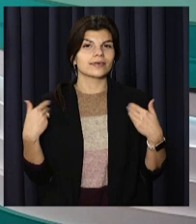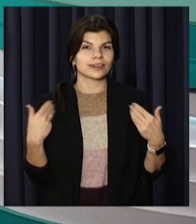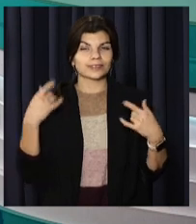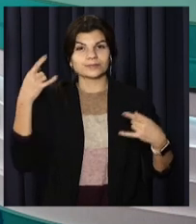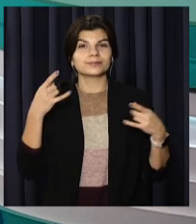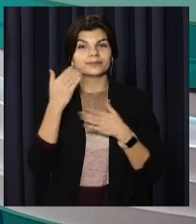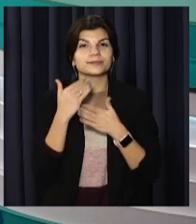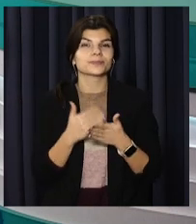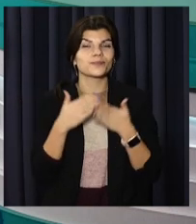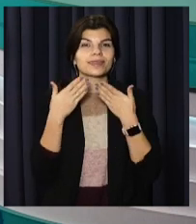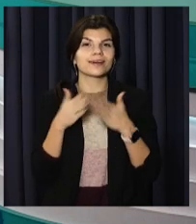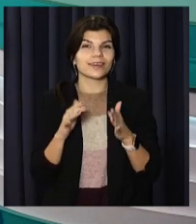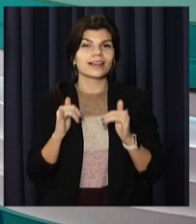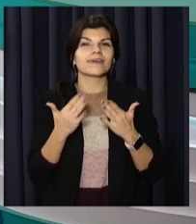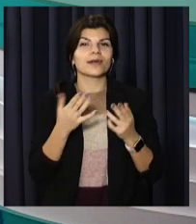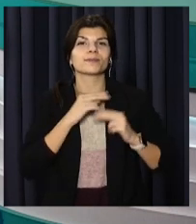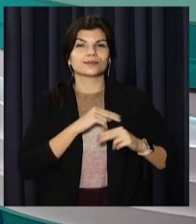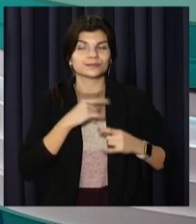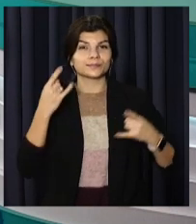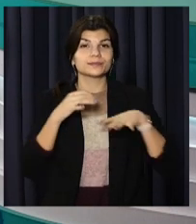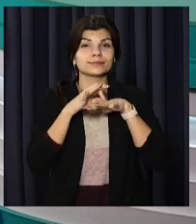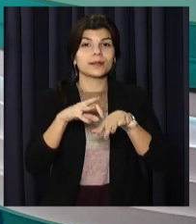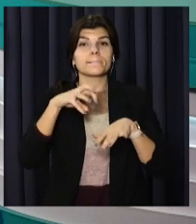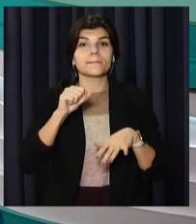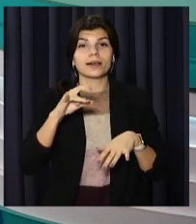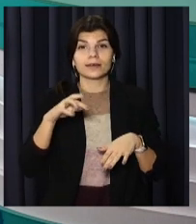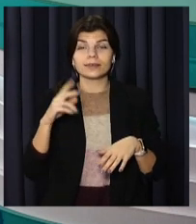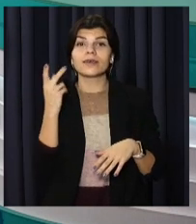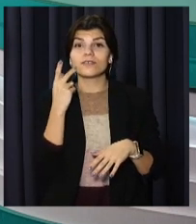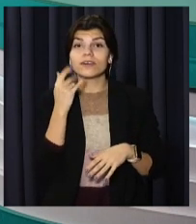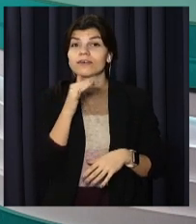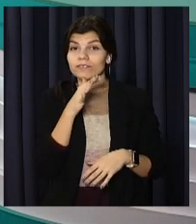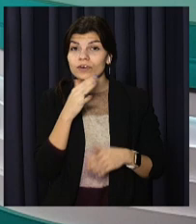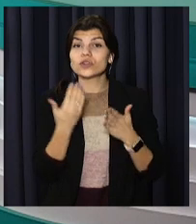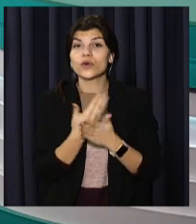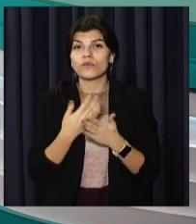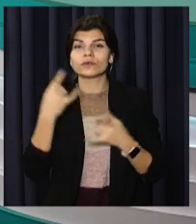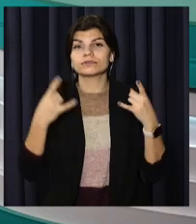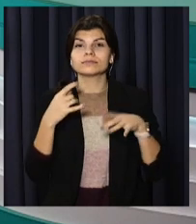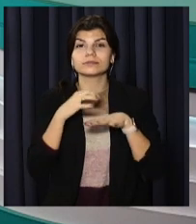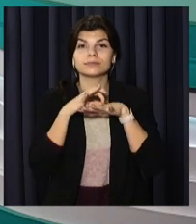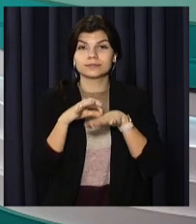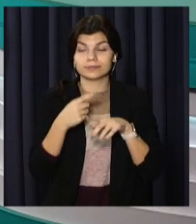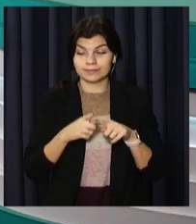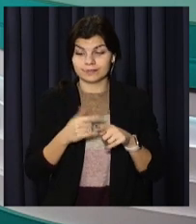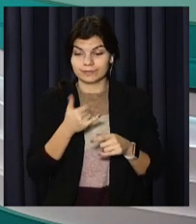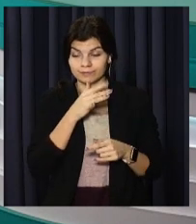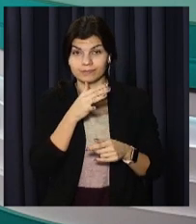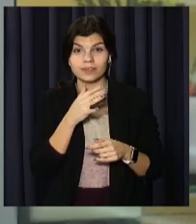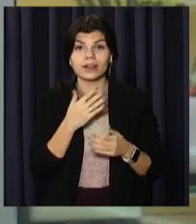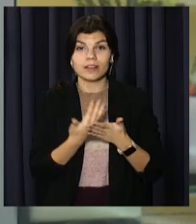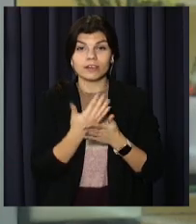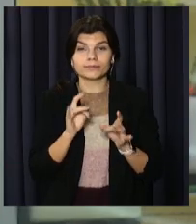Вітаю у студії телеканал «Відкритий». Для вас працює Марія Трибушенко. Як завжди, о цій порі новини. І про головні події на цю годину дивіться